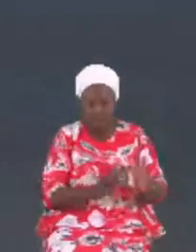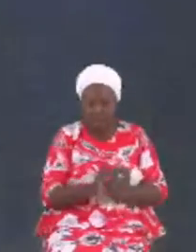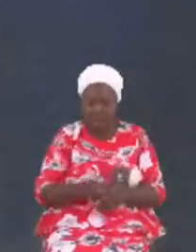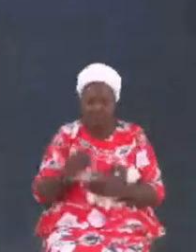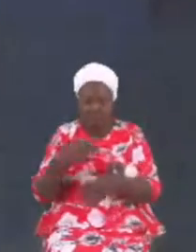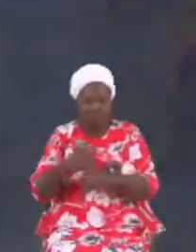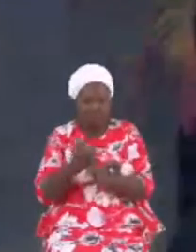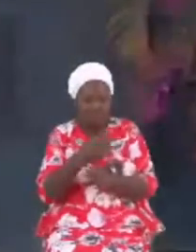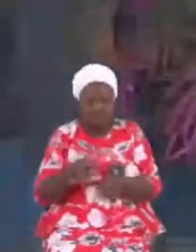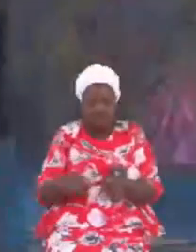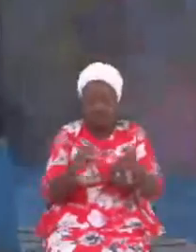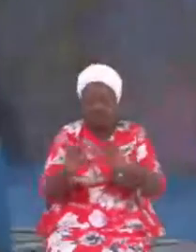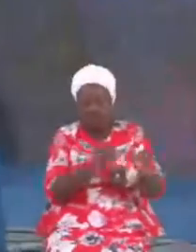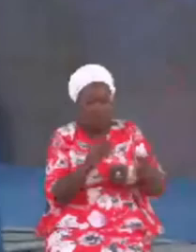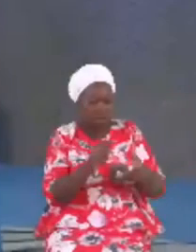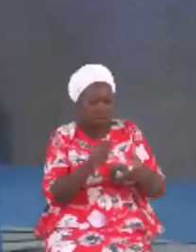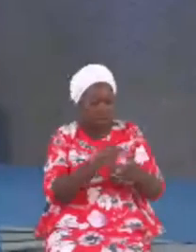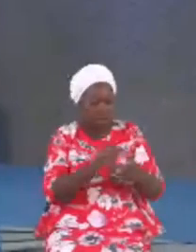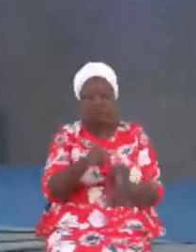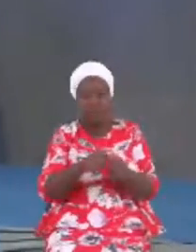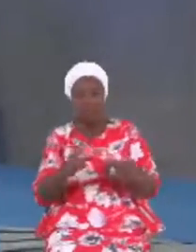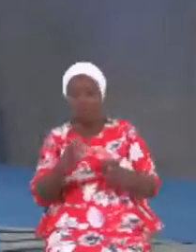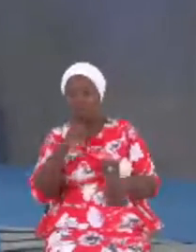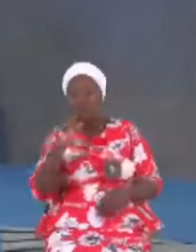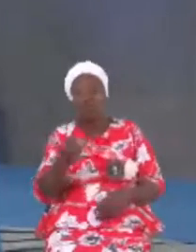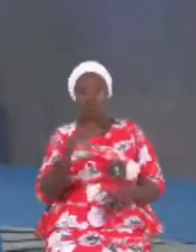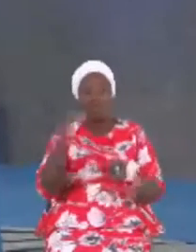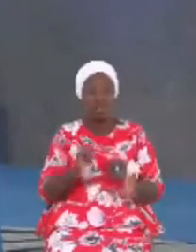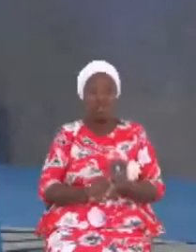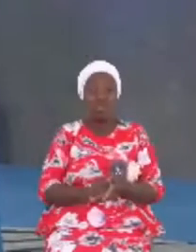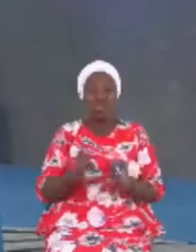faire ci, à faire cela, partout. Non seulement cela,